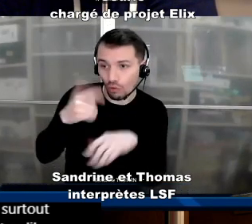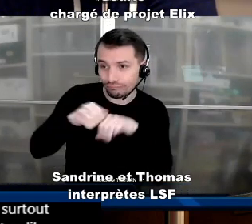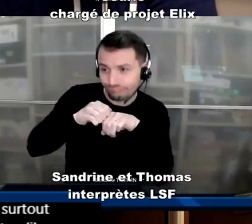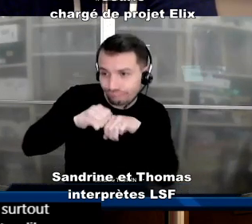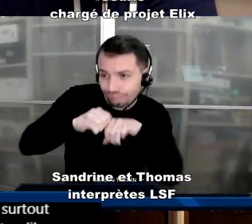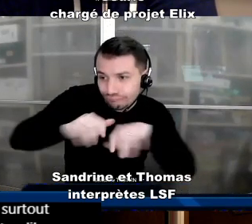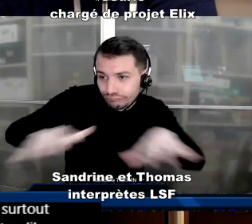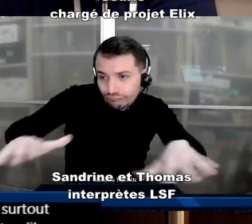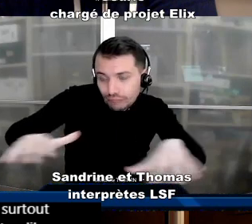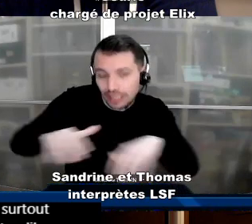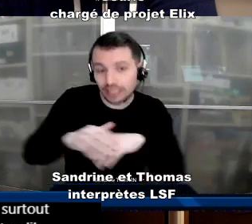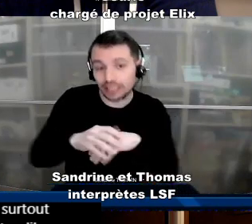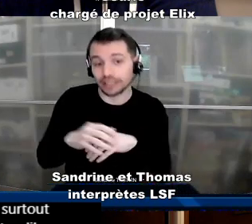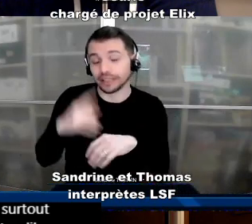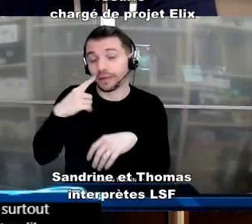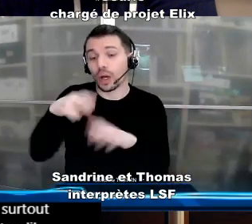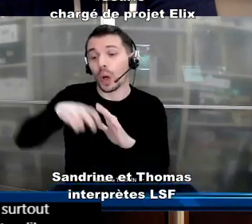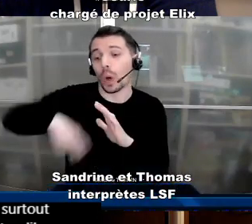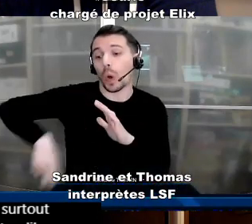Et si le confinement se prolonge,